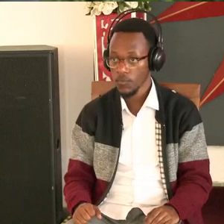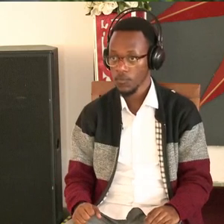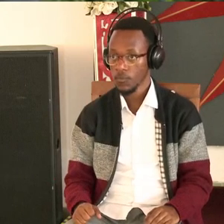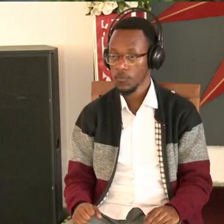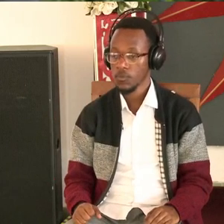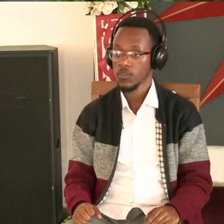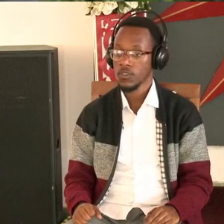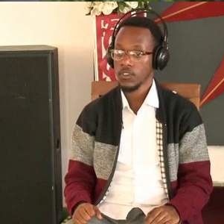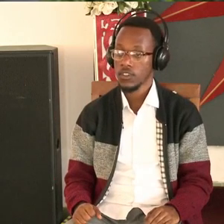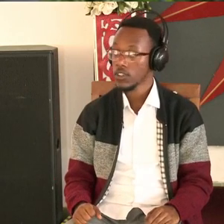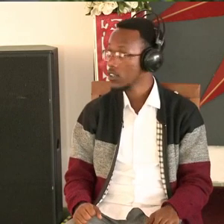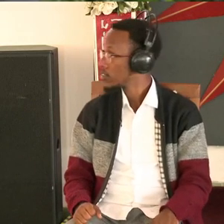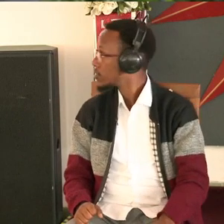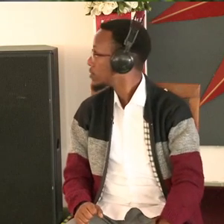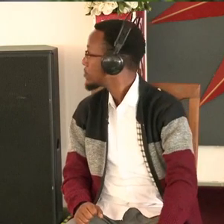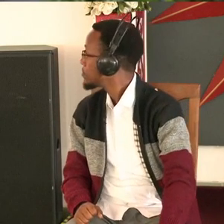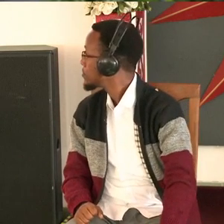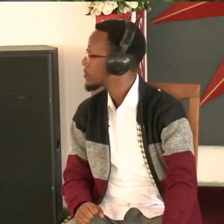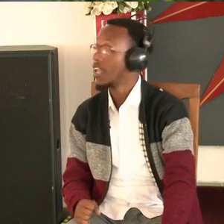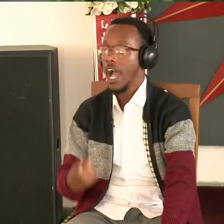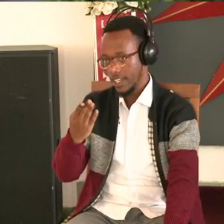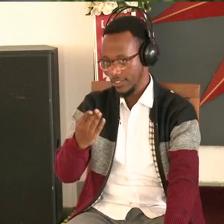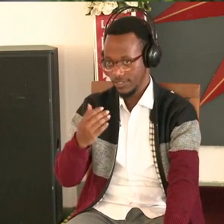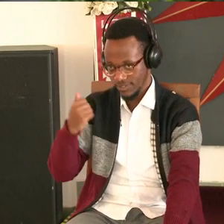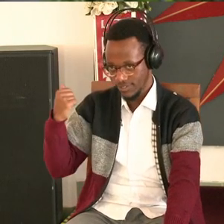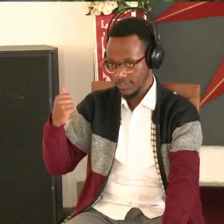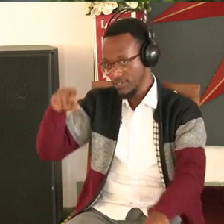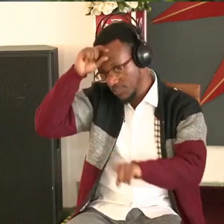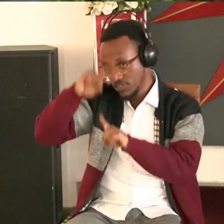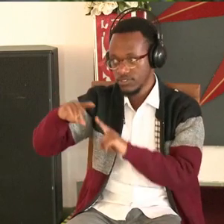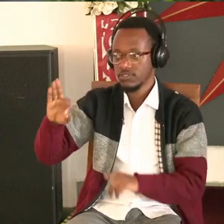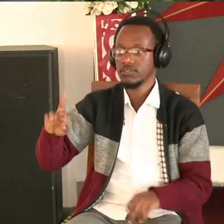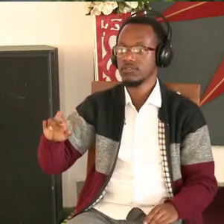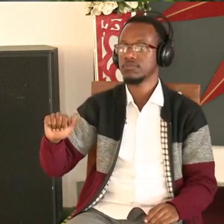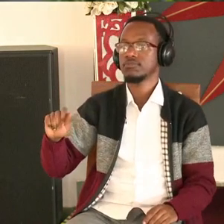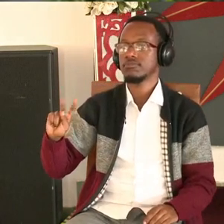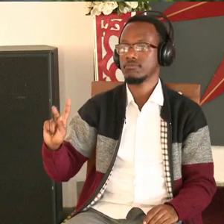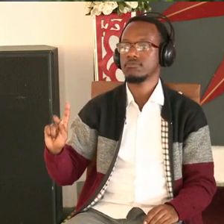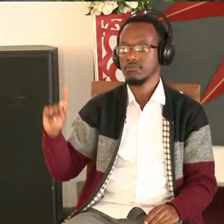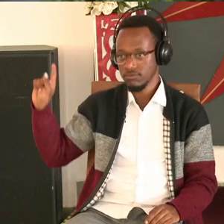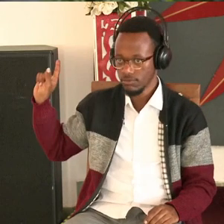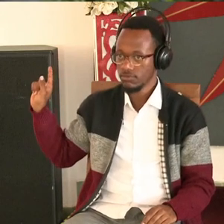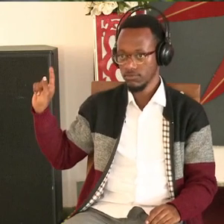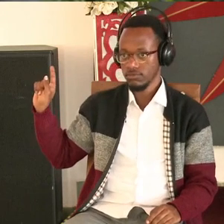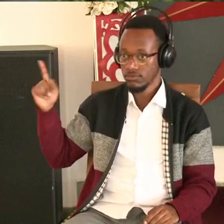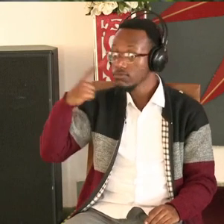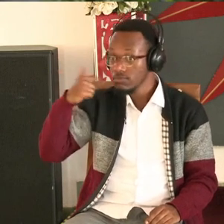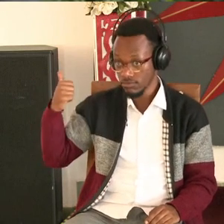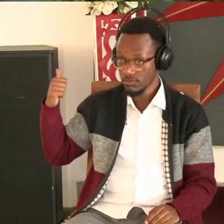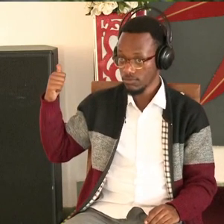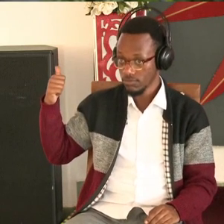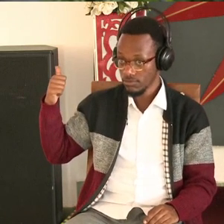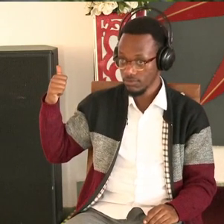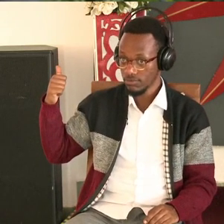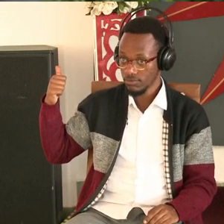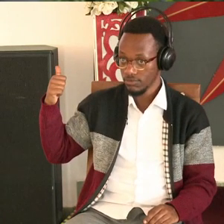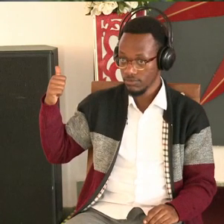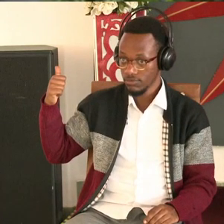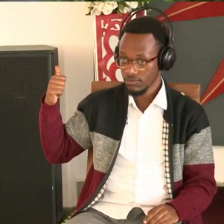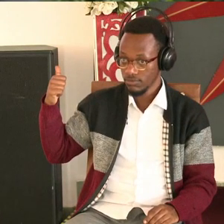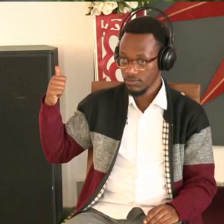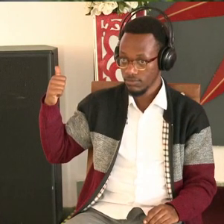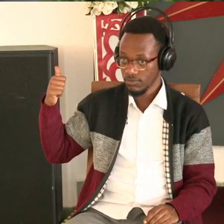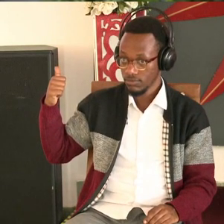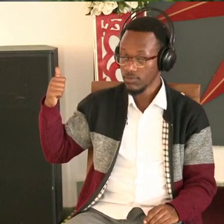eu la grâce de parcourir le monde entier et